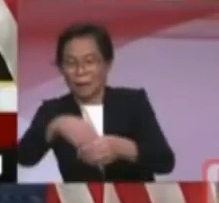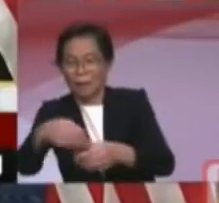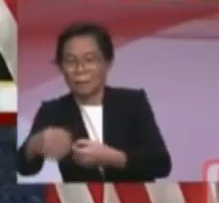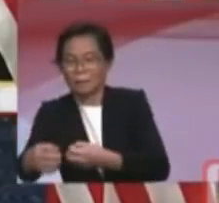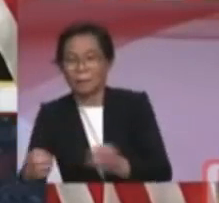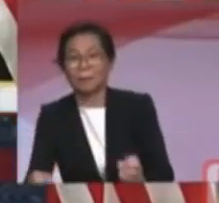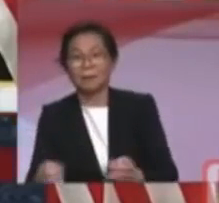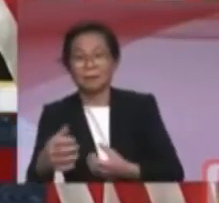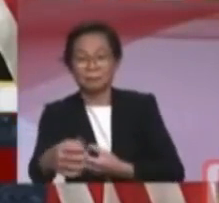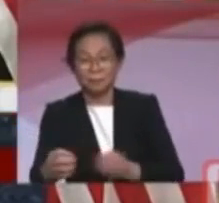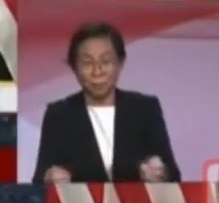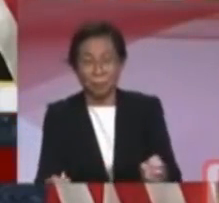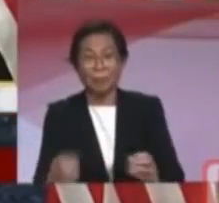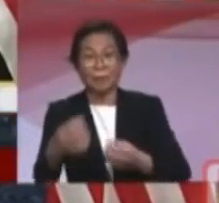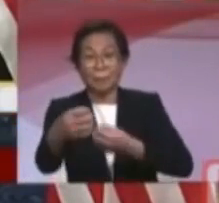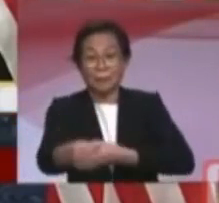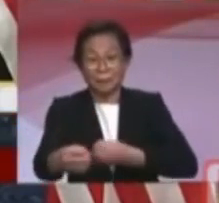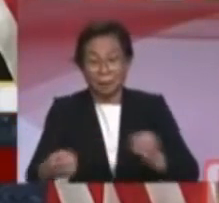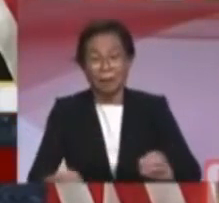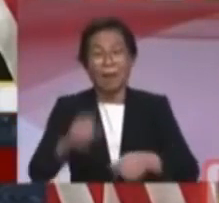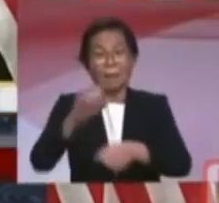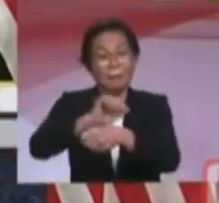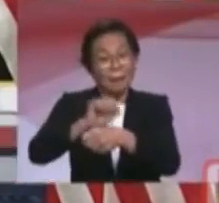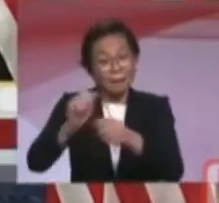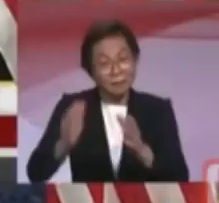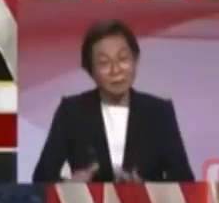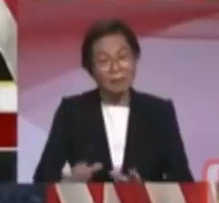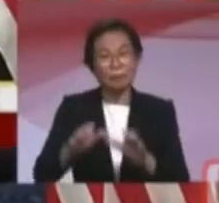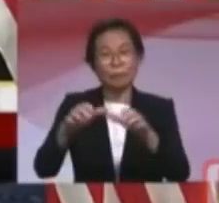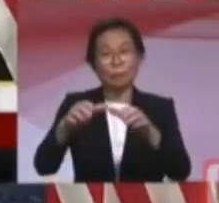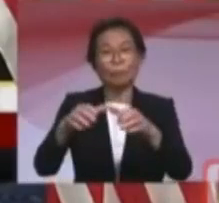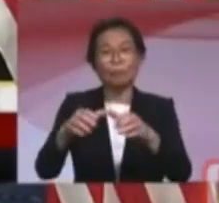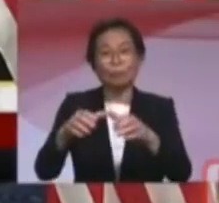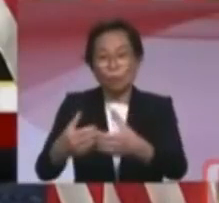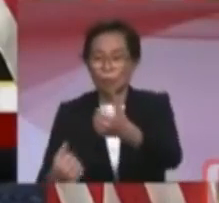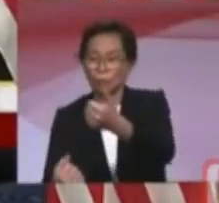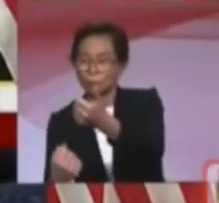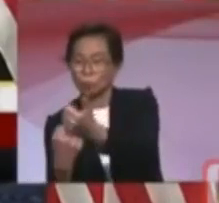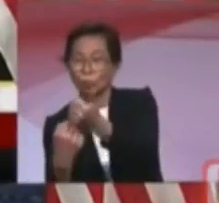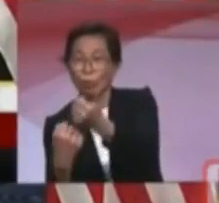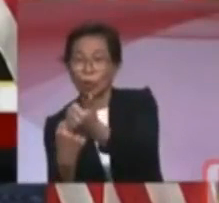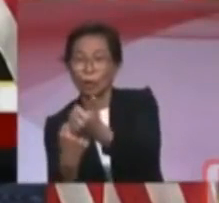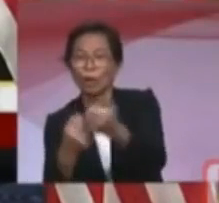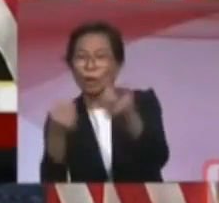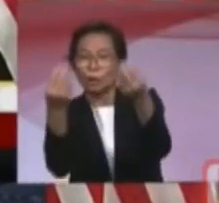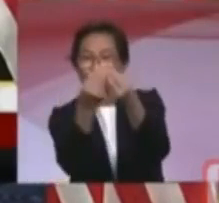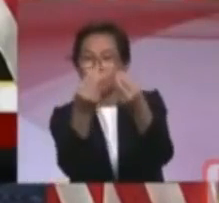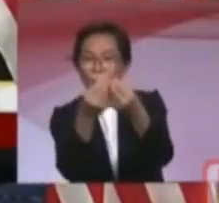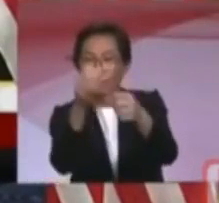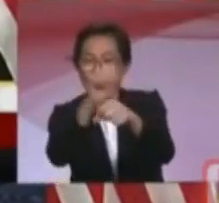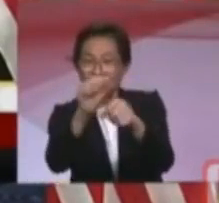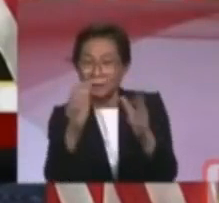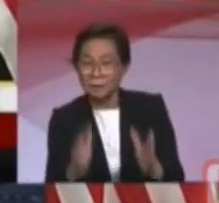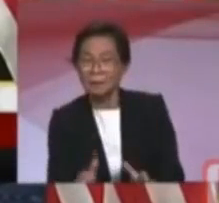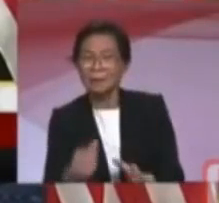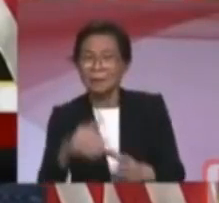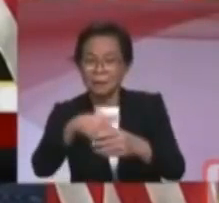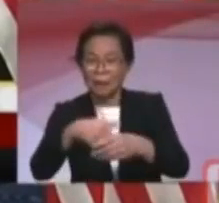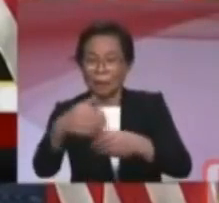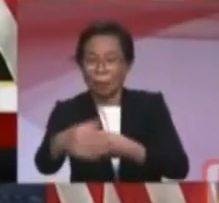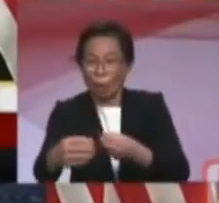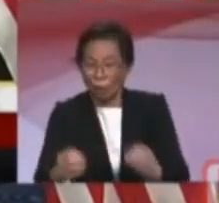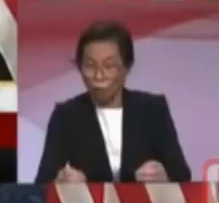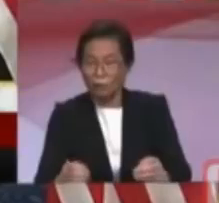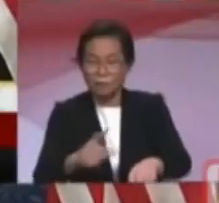pejabat mereka lebih bagi pekerja dalam kumpulan sokongan jumlah pekerja yang diperlukan pada